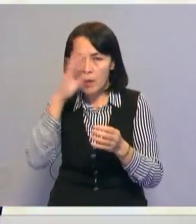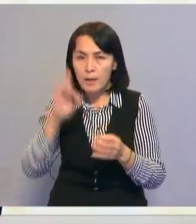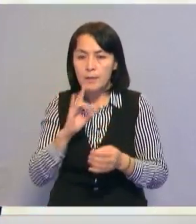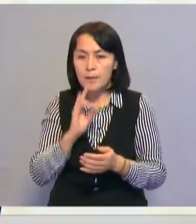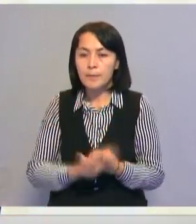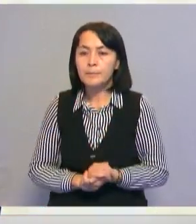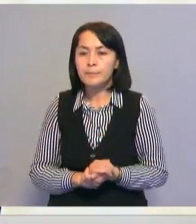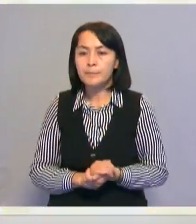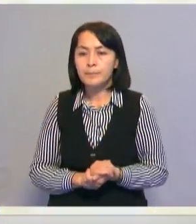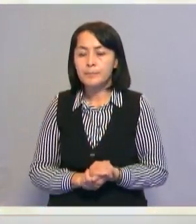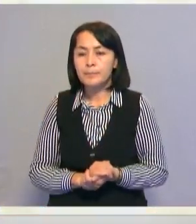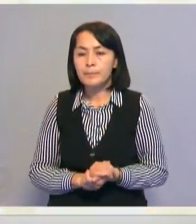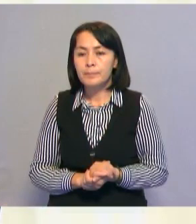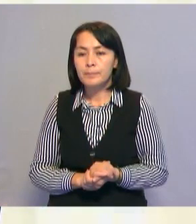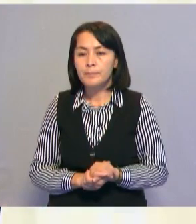Казахстана.